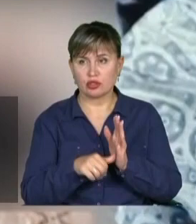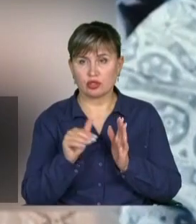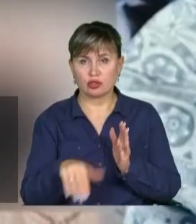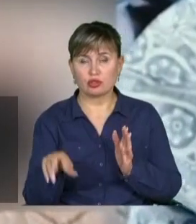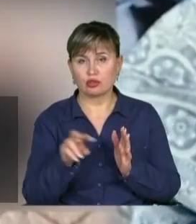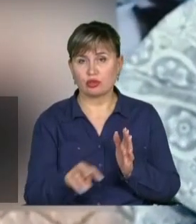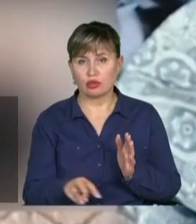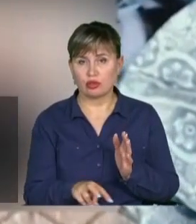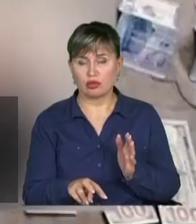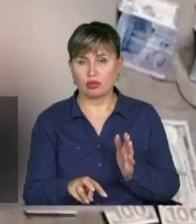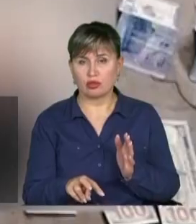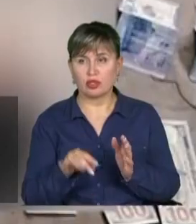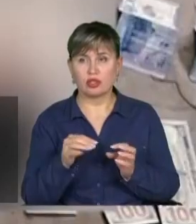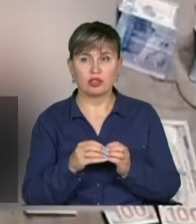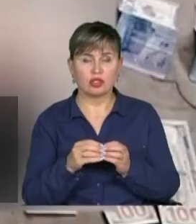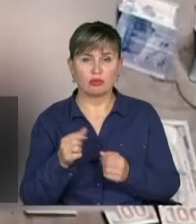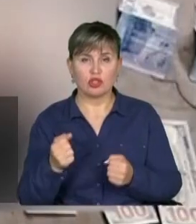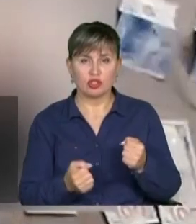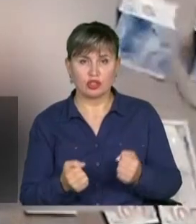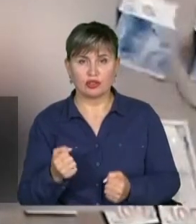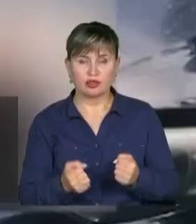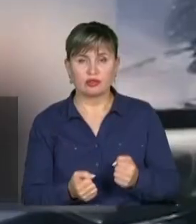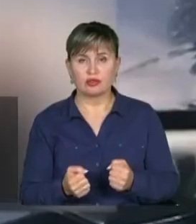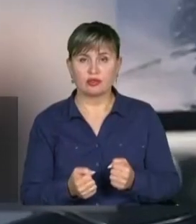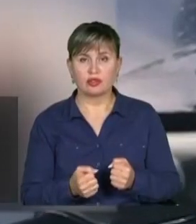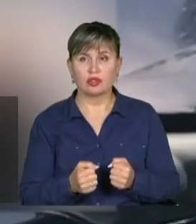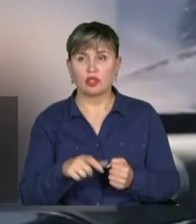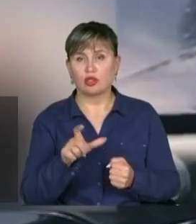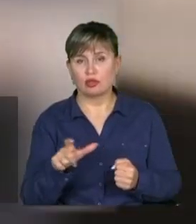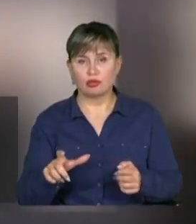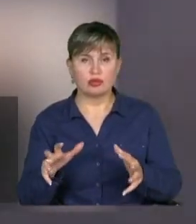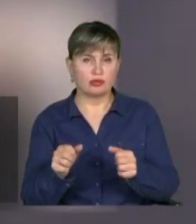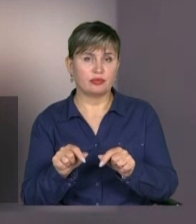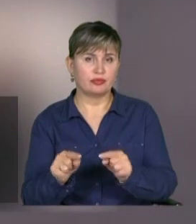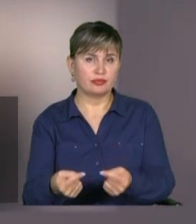США и 10 автомашин. Лидеры и участники взяты под стражу.